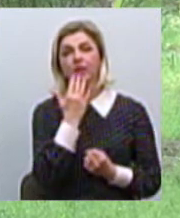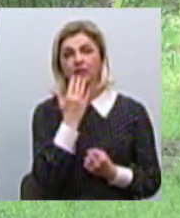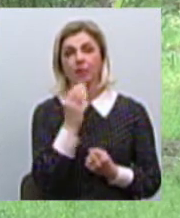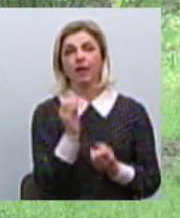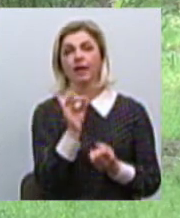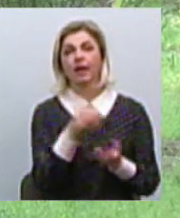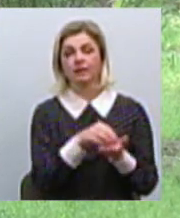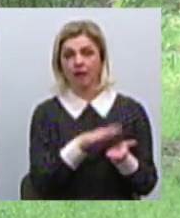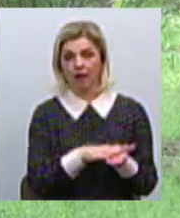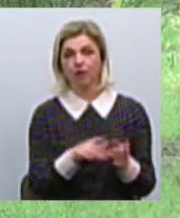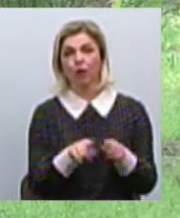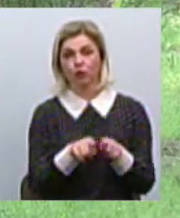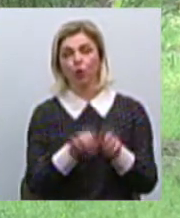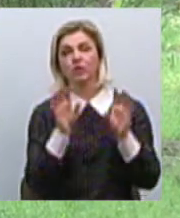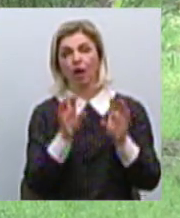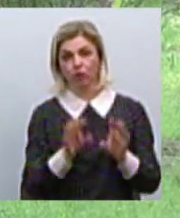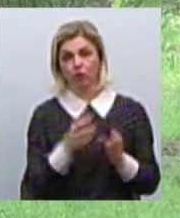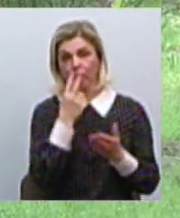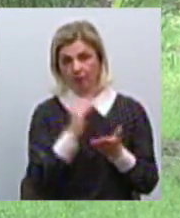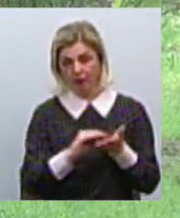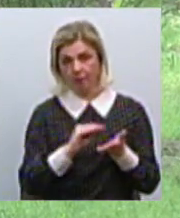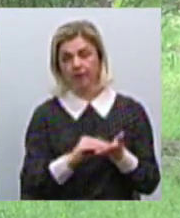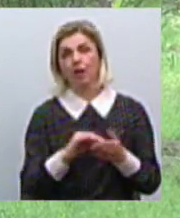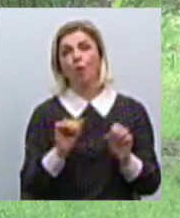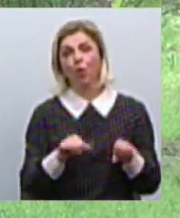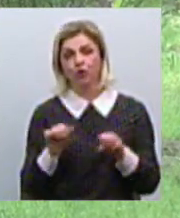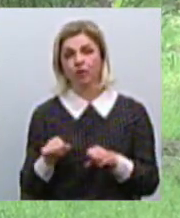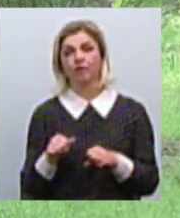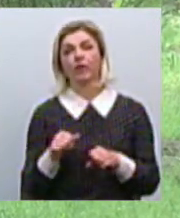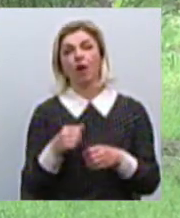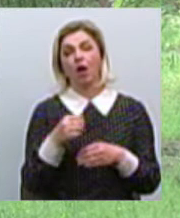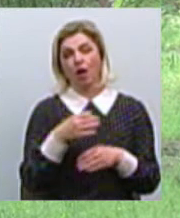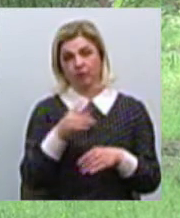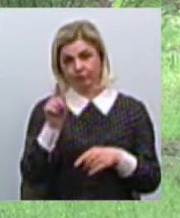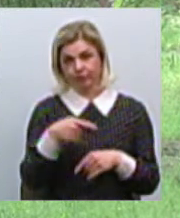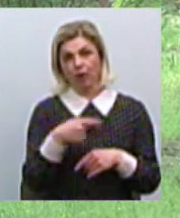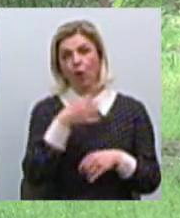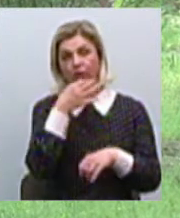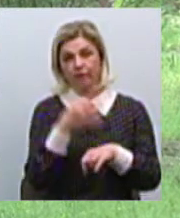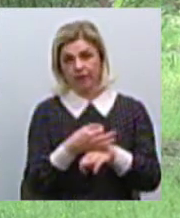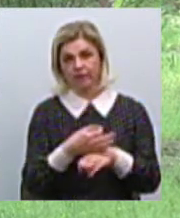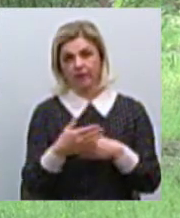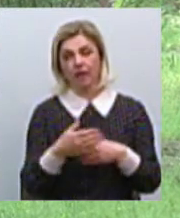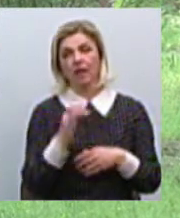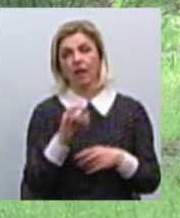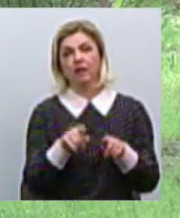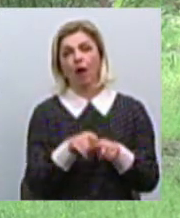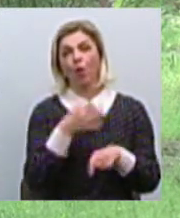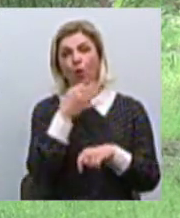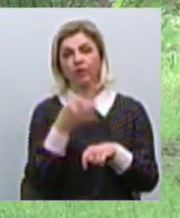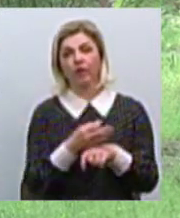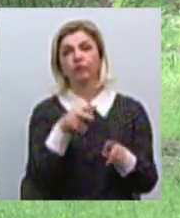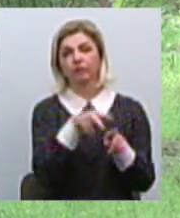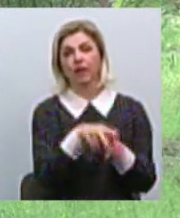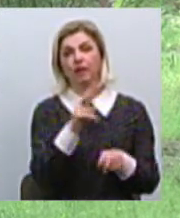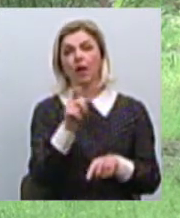реєстрацією, так само законодавець передбачив можливість притягнення їх до адміністративної відповідальності, і така відповідальність буде покладатися на